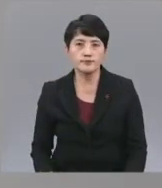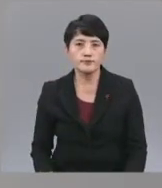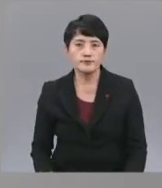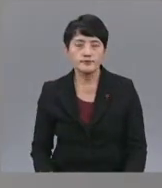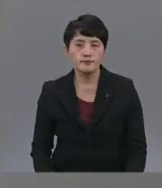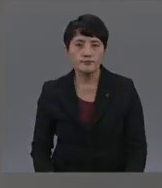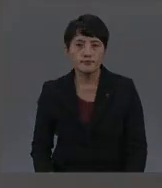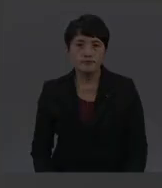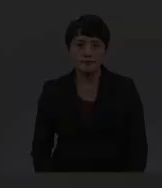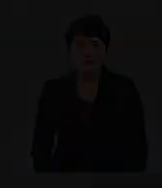الموضوع